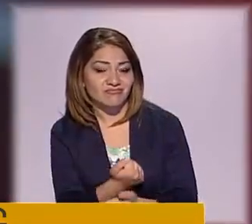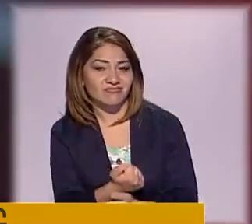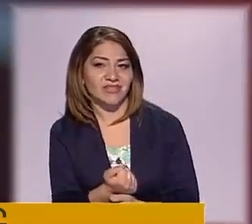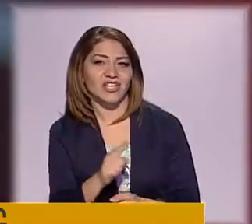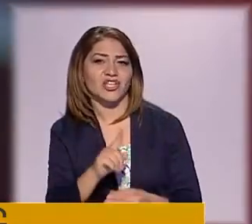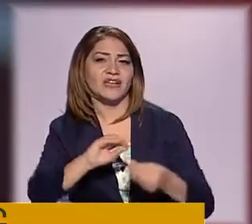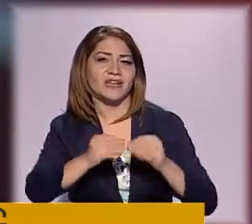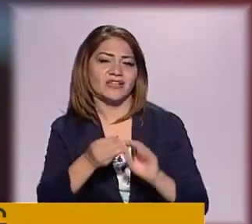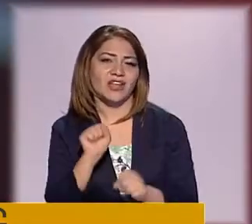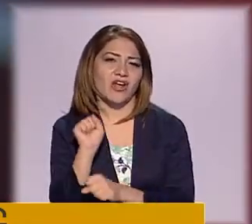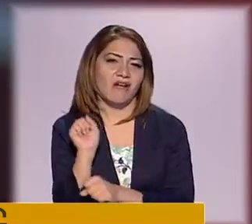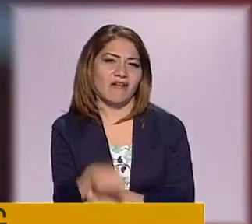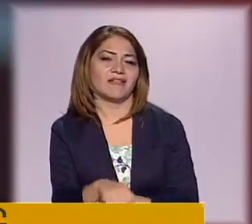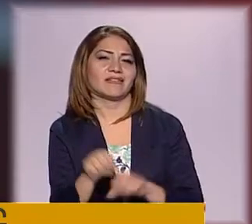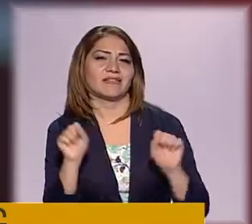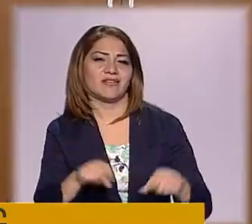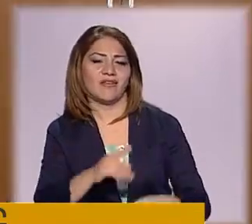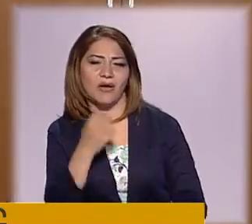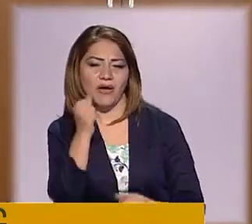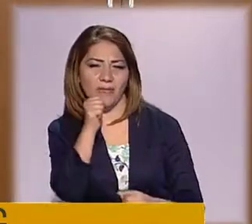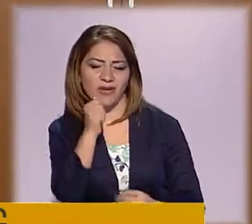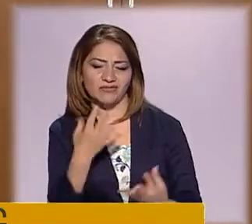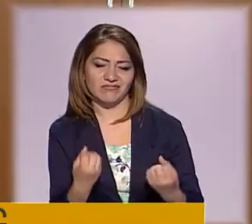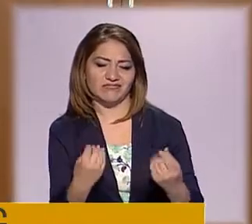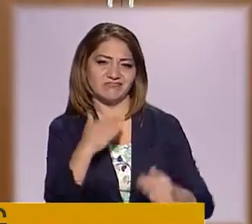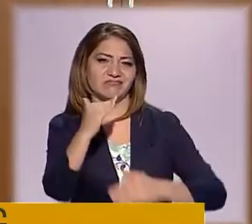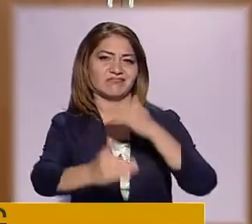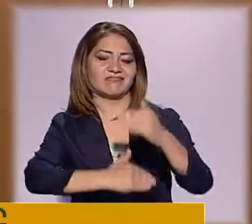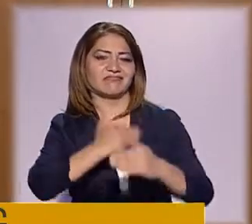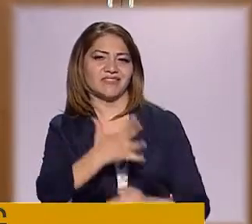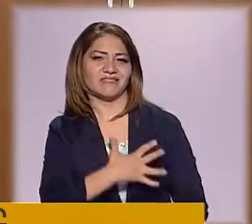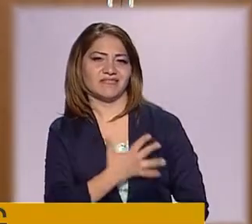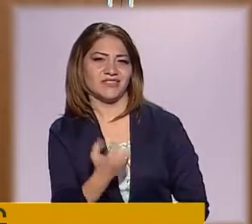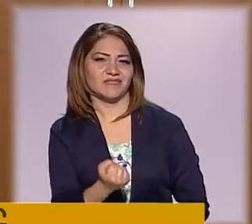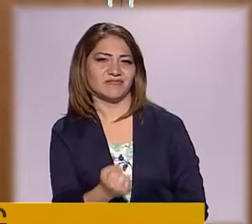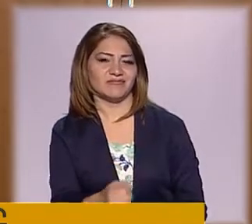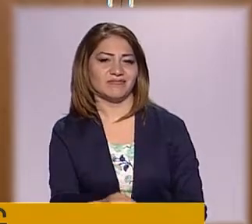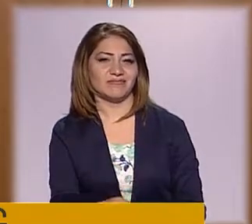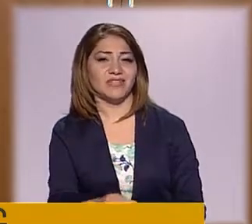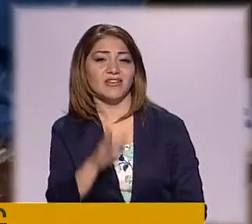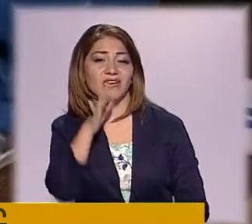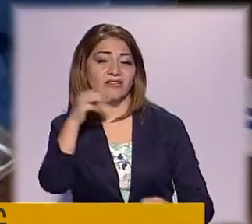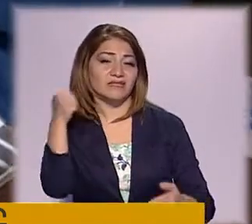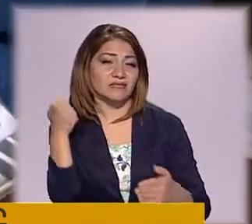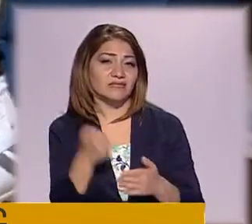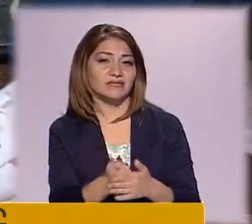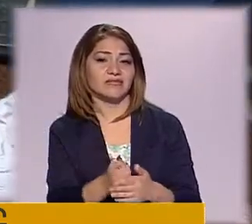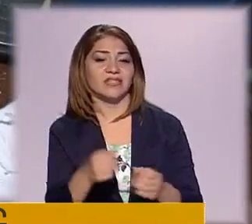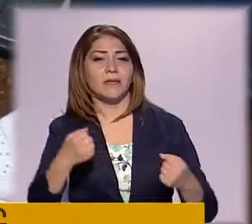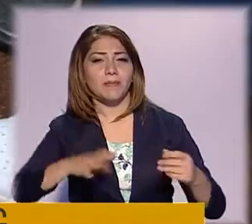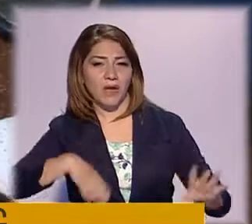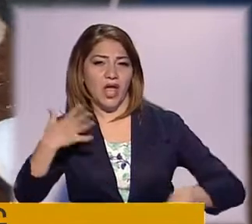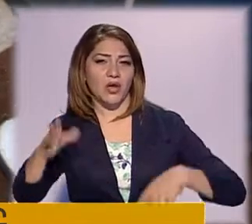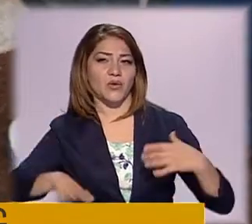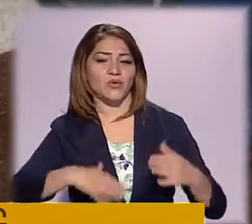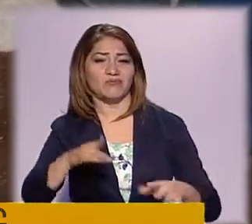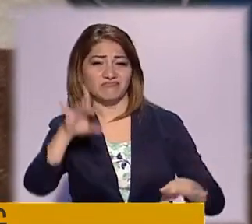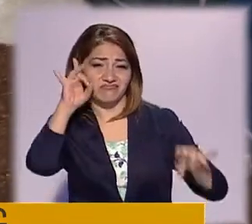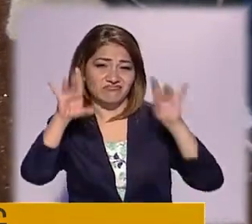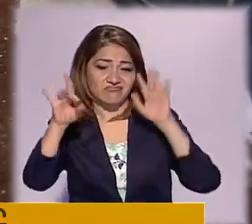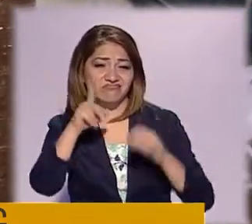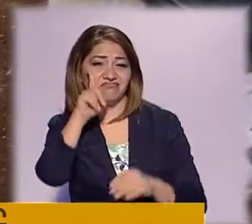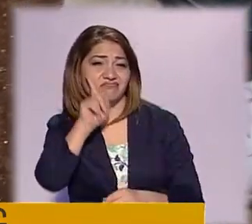ցանկացած խոչընդոտ հաղթահարելու և ամեն օր քայլ առաջ գնալու հաստատակամություն տվեց։ Տևական ժամանակ Արթուրը մարզվում էր ոչ լավագույն